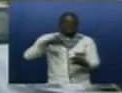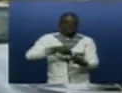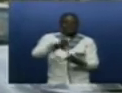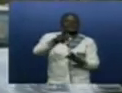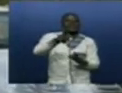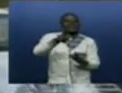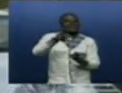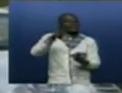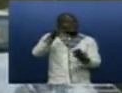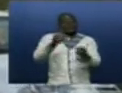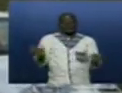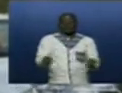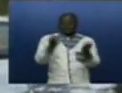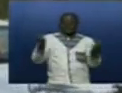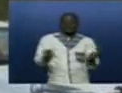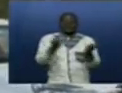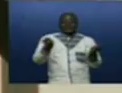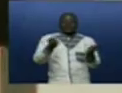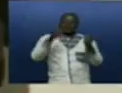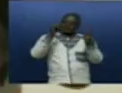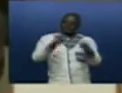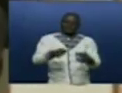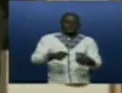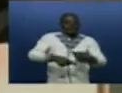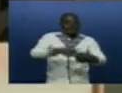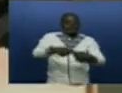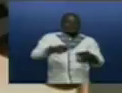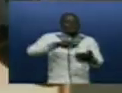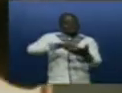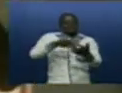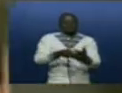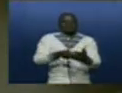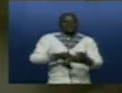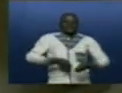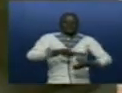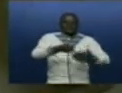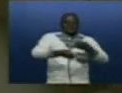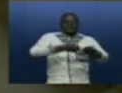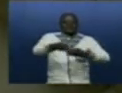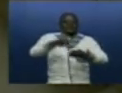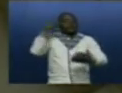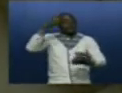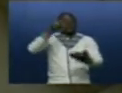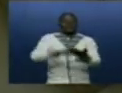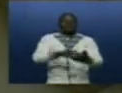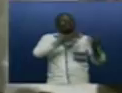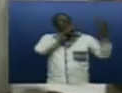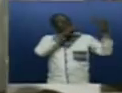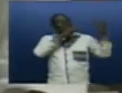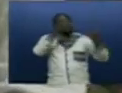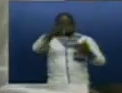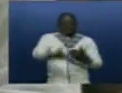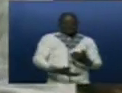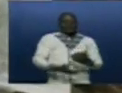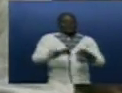pratiques d'élevage, on ne peut qu'aller dans ce sens. Les échanges se sont terminés sur une note d'espoir et invite a été lancée aux